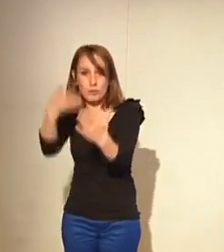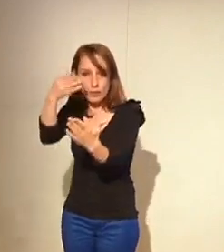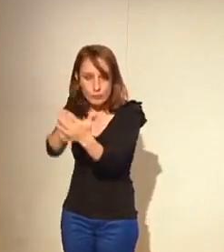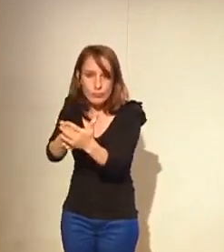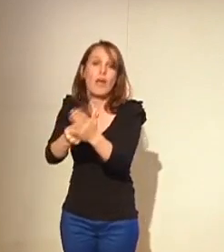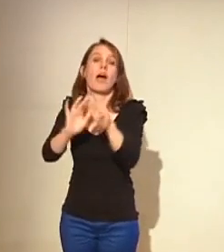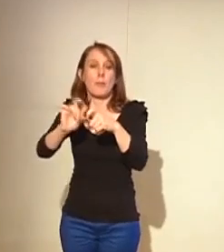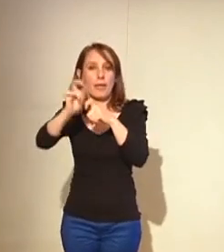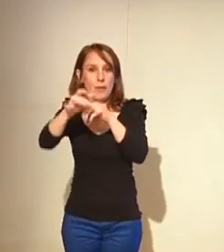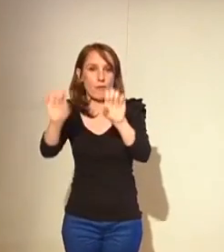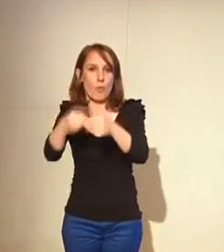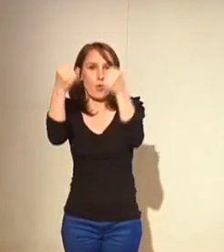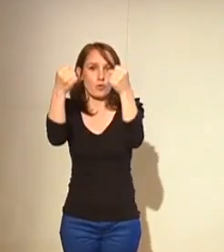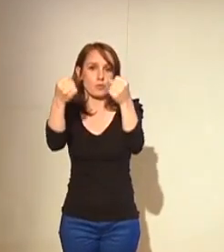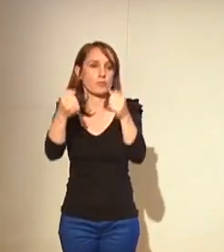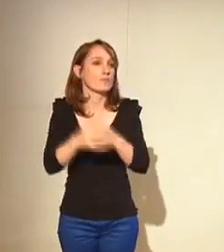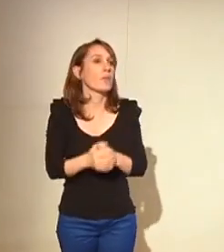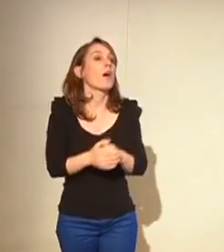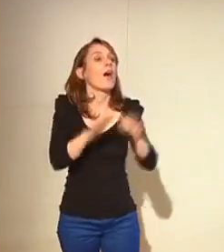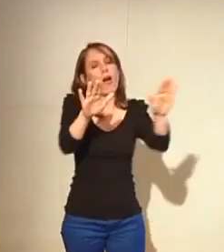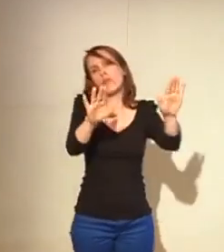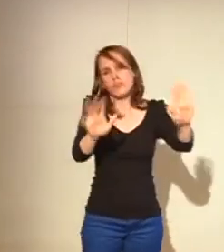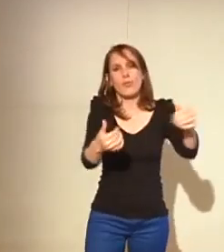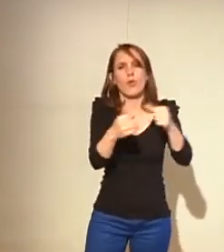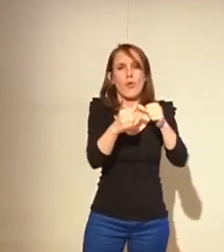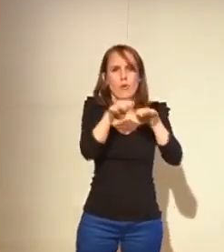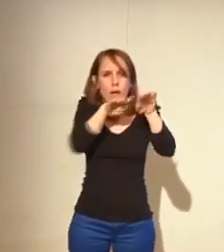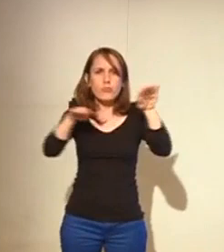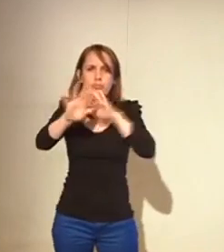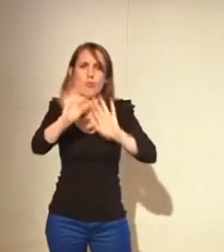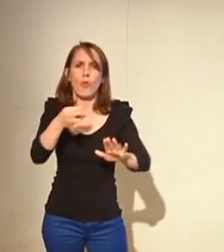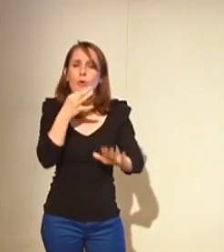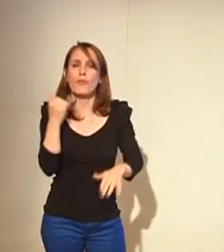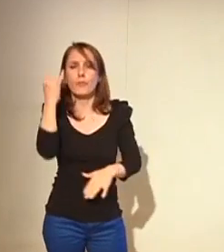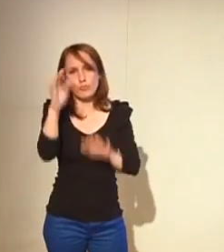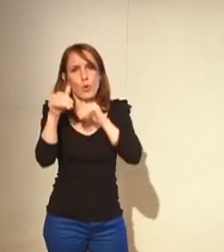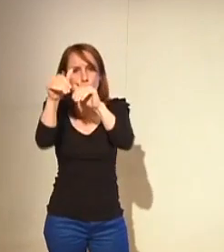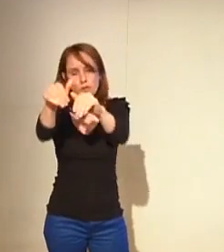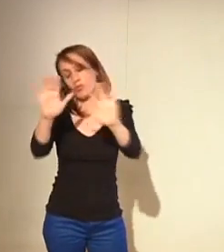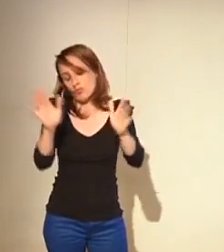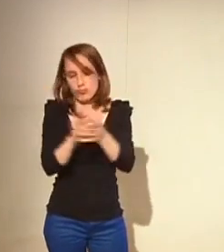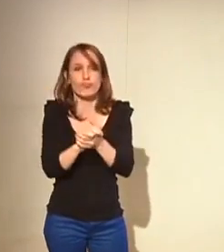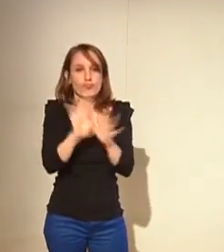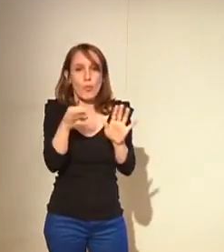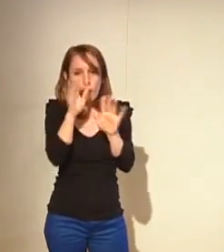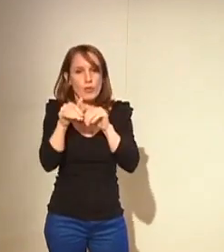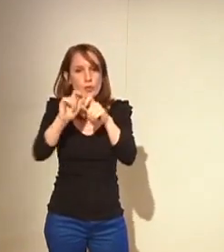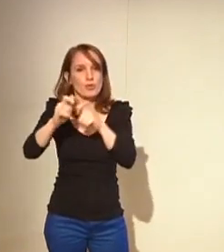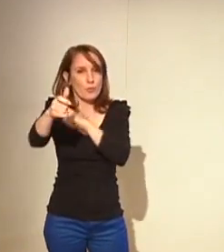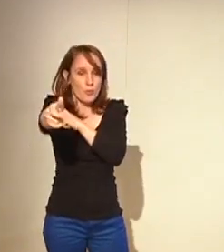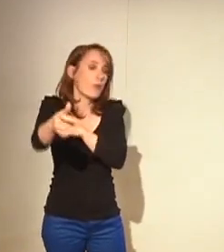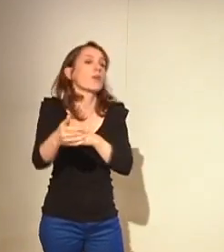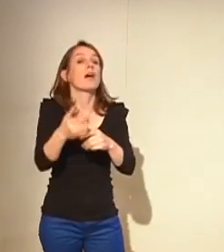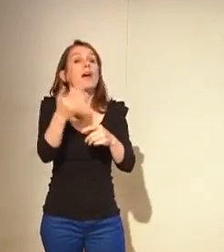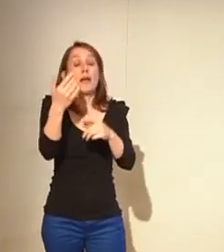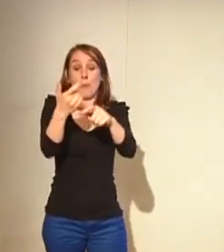bloquer ah oui pendant ce temps pardon vous avez raison ok nous continuons pendant ce temps et donc nous arrivons sur la